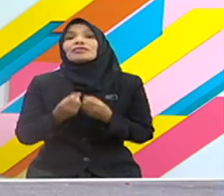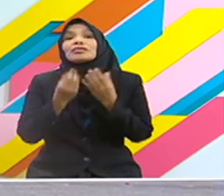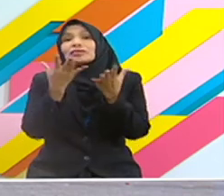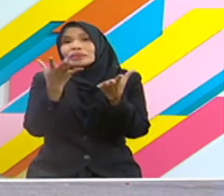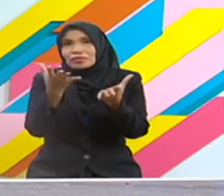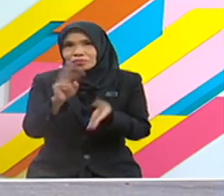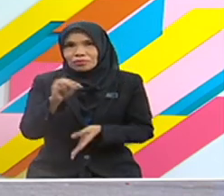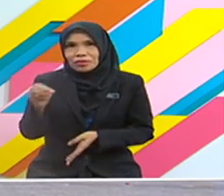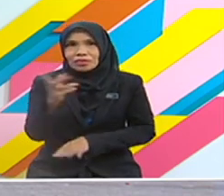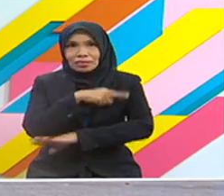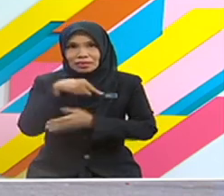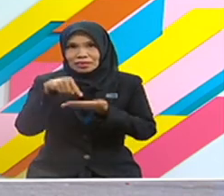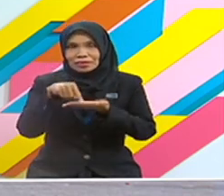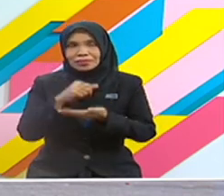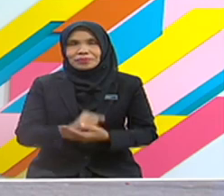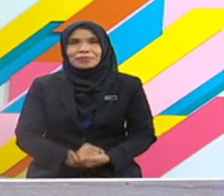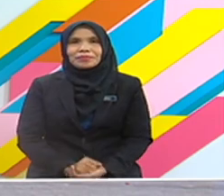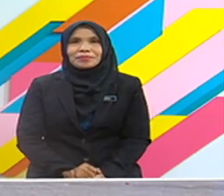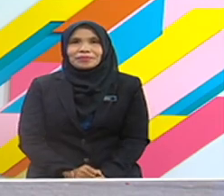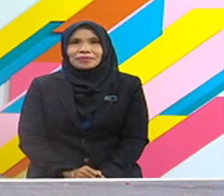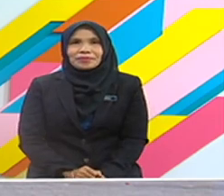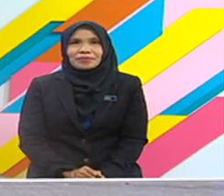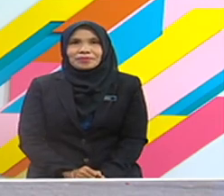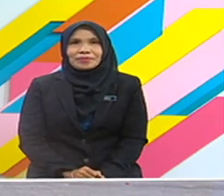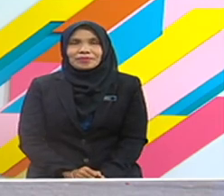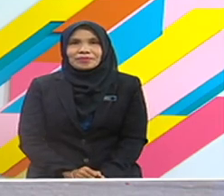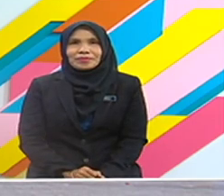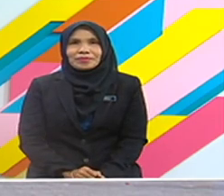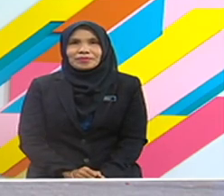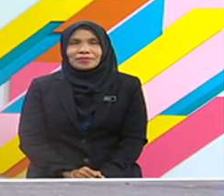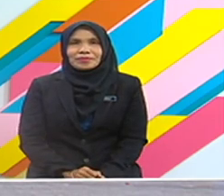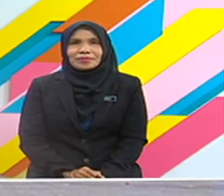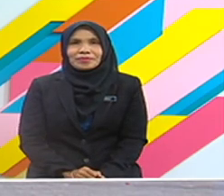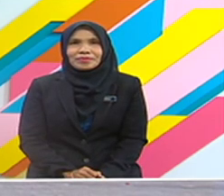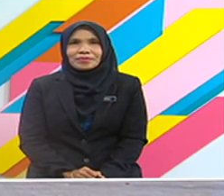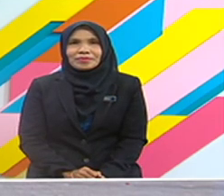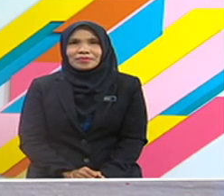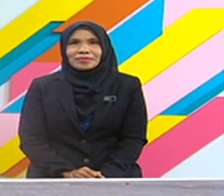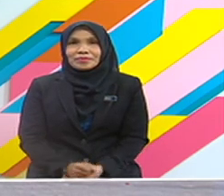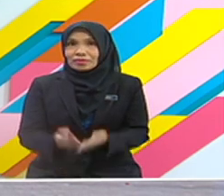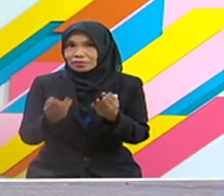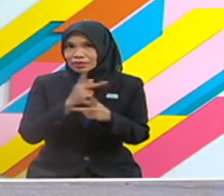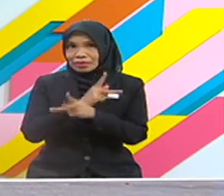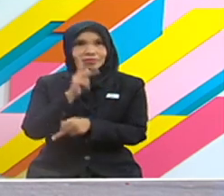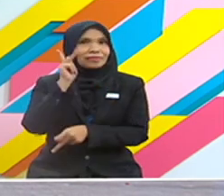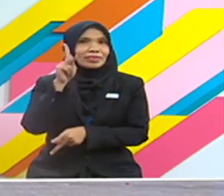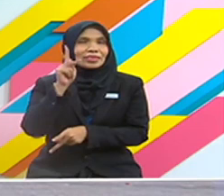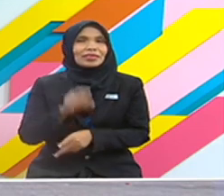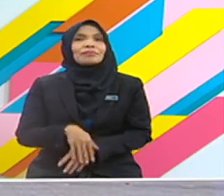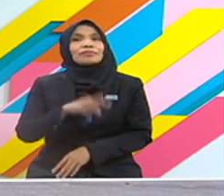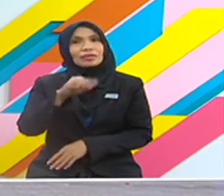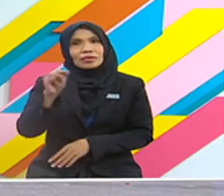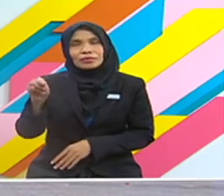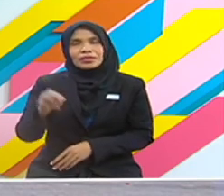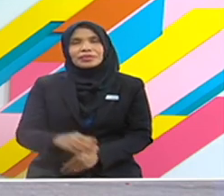kita nak belajar? Apa pula kaitannya dengan gimmick yang cikgu lakonkan tadi? Okey, terima kasih Kak Rina. Okey, murid-murid dan